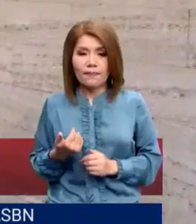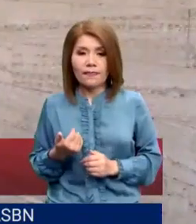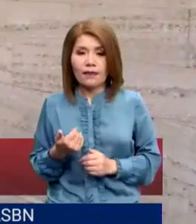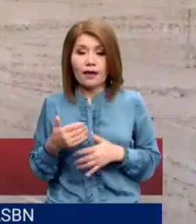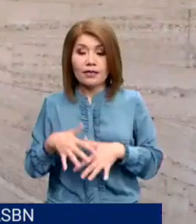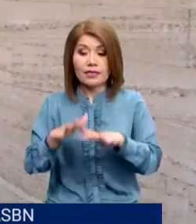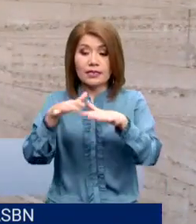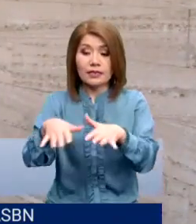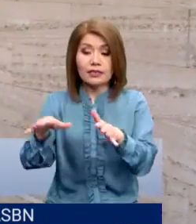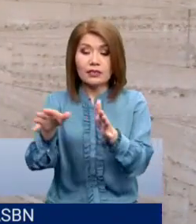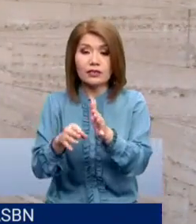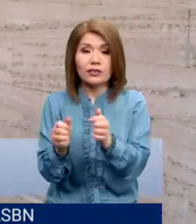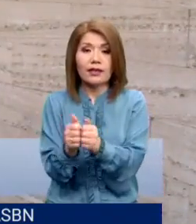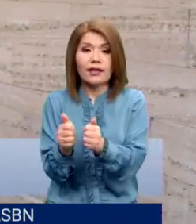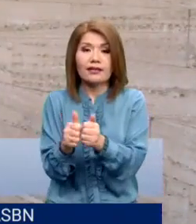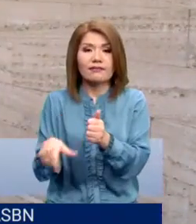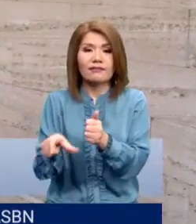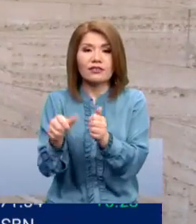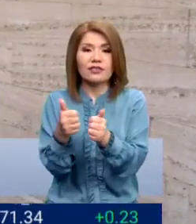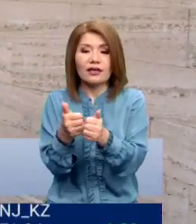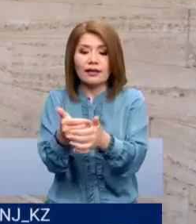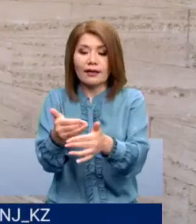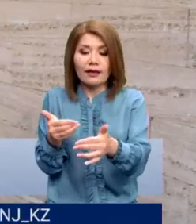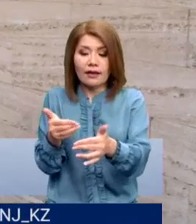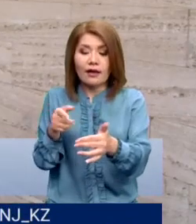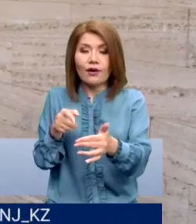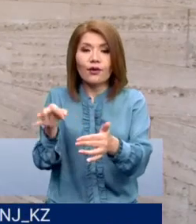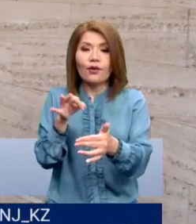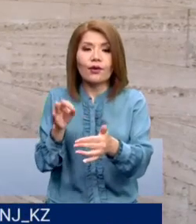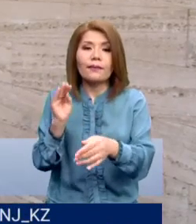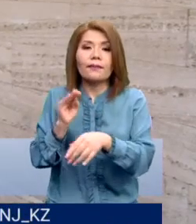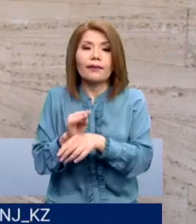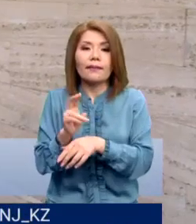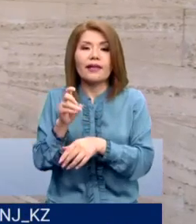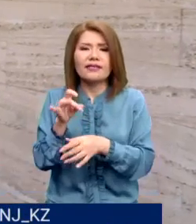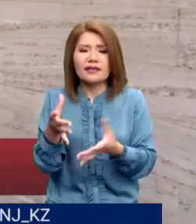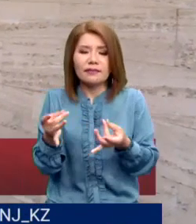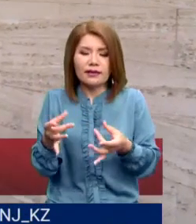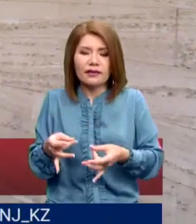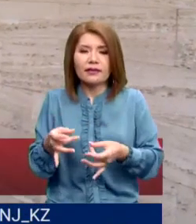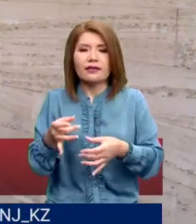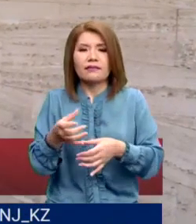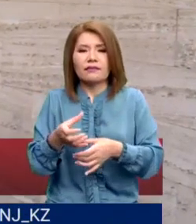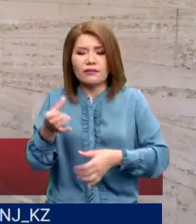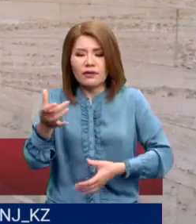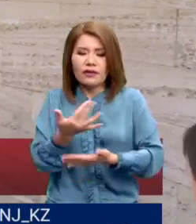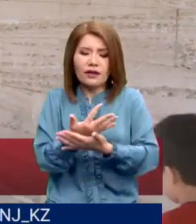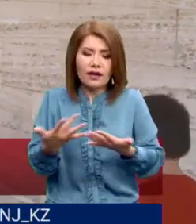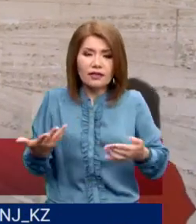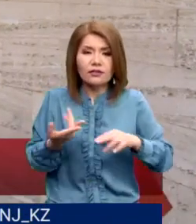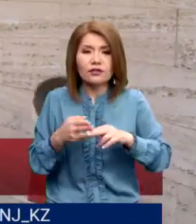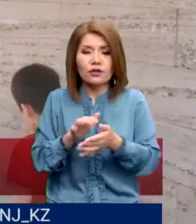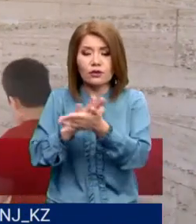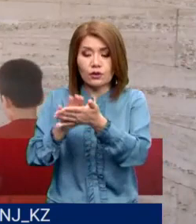теңіз жағалауындағы аумағындағы теңізге дейінгі аумақтағы жаңағы қосымша жаңа пластикалық пакет, баклажкаларды тазалау